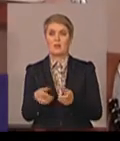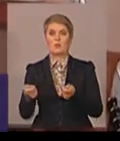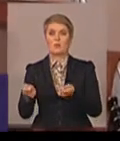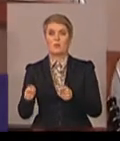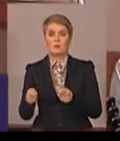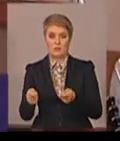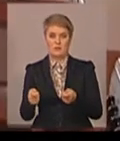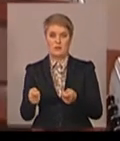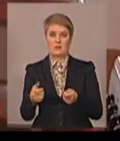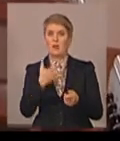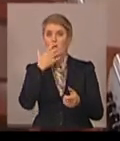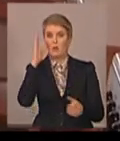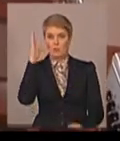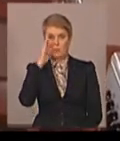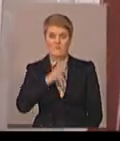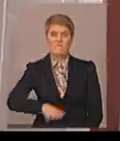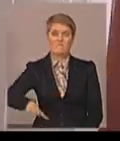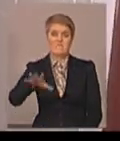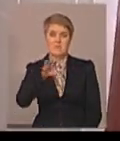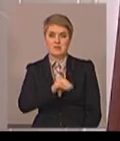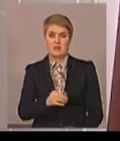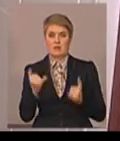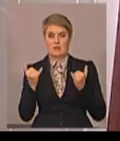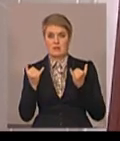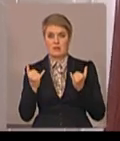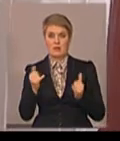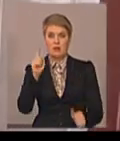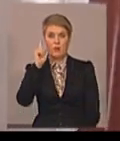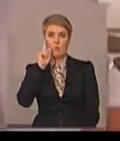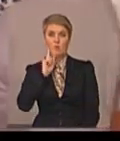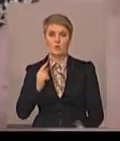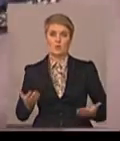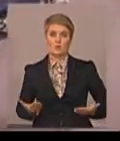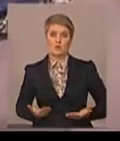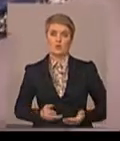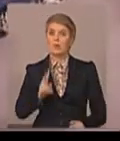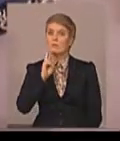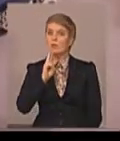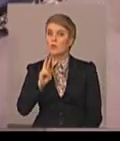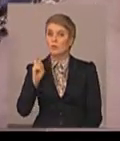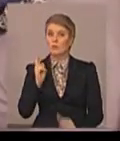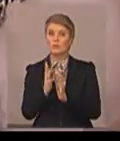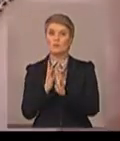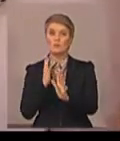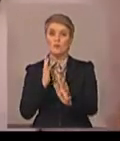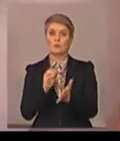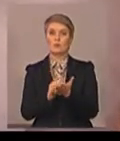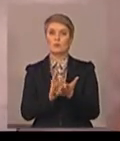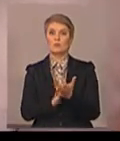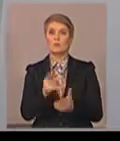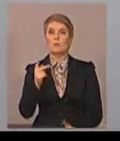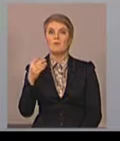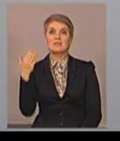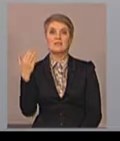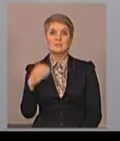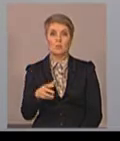У гуртожитку є все необхідне для комфортного проживання, каже комендант Лідія Огир. 2 роки тому в чергу на житло записалося майже